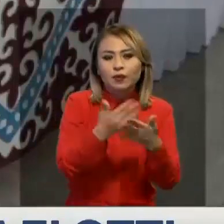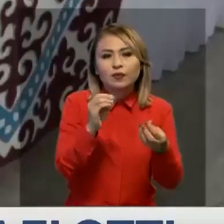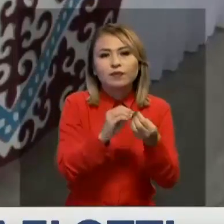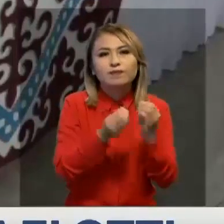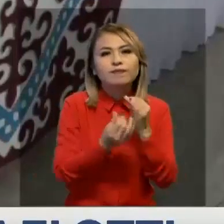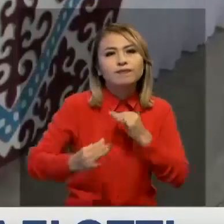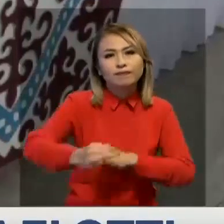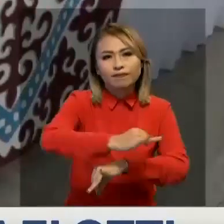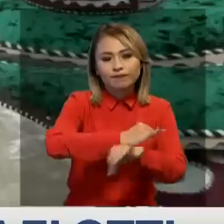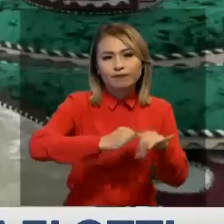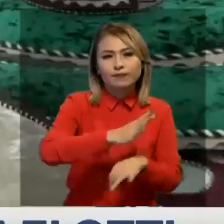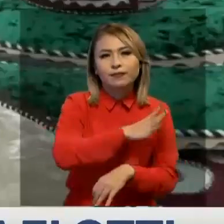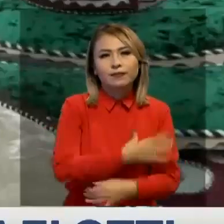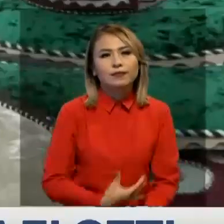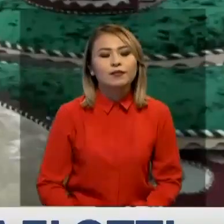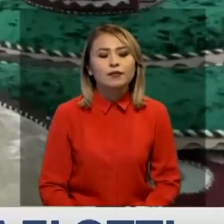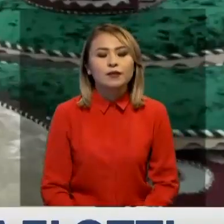көтеру мәселесін талқылады.